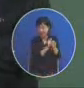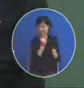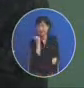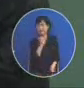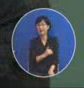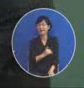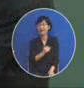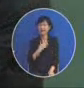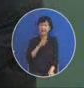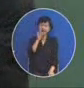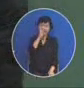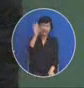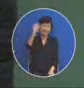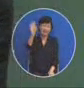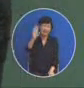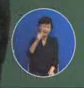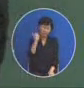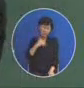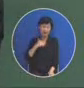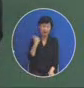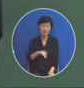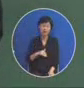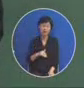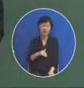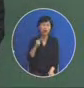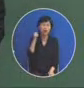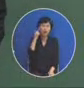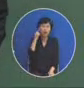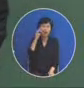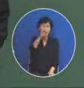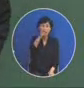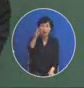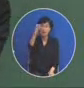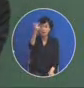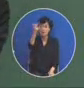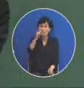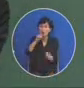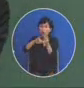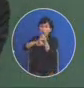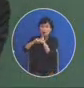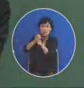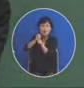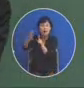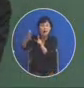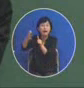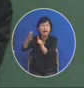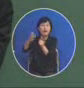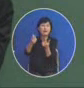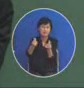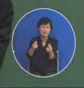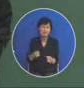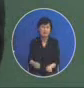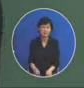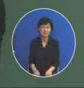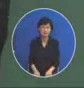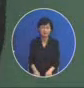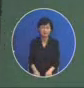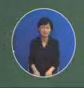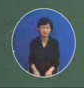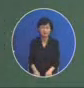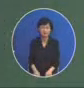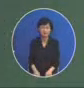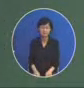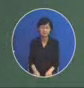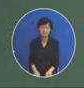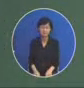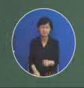someone like me possibly go before Pharaoh? 뭐 지금 자기는 듣고도 모르고 있는. He had heard about this amazing 그렇죠? thing but he didn't know about it. 그게